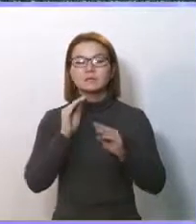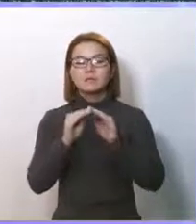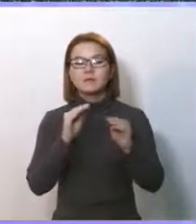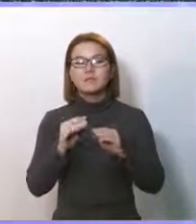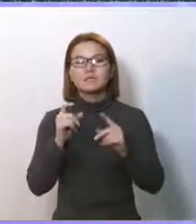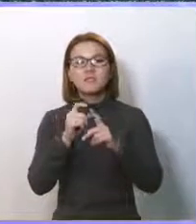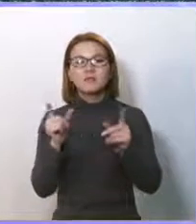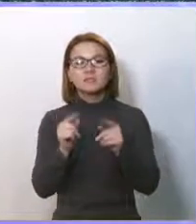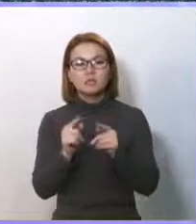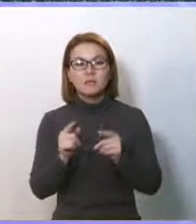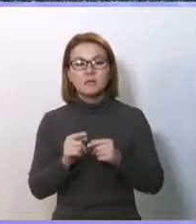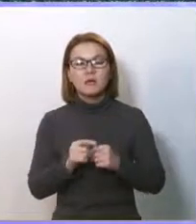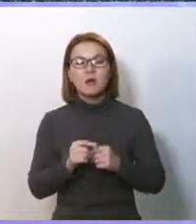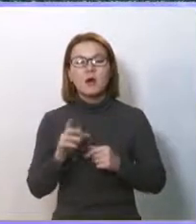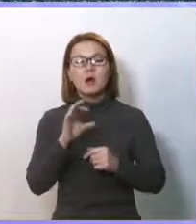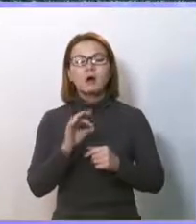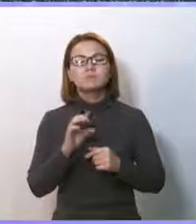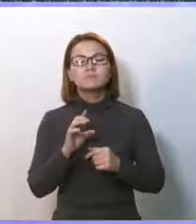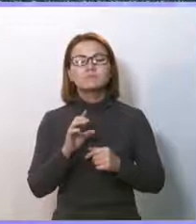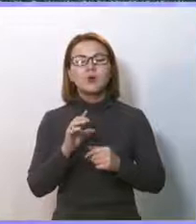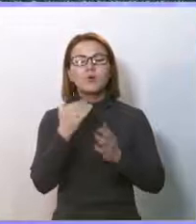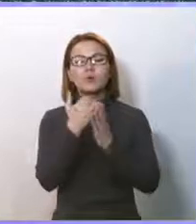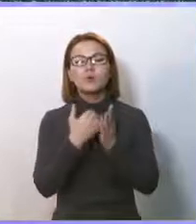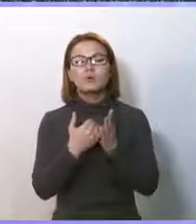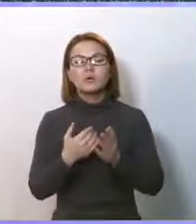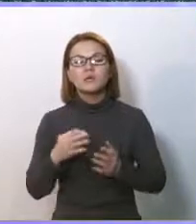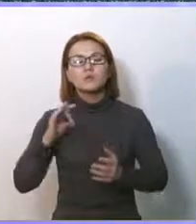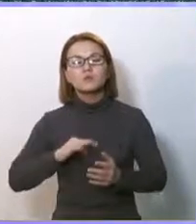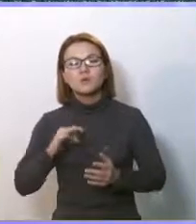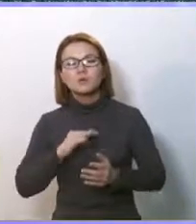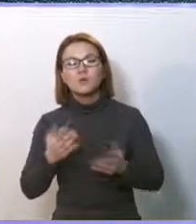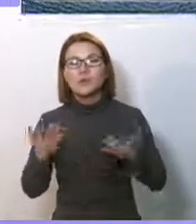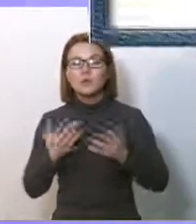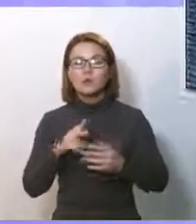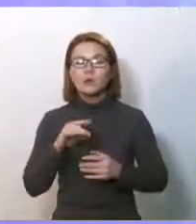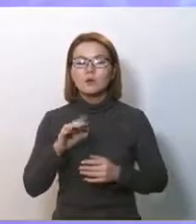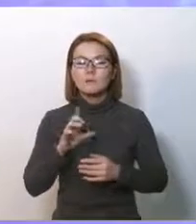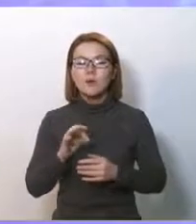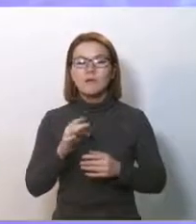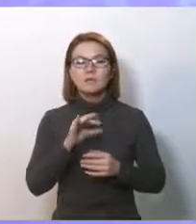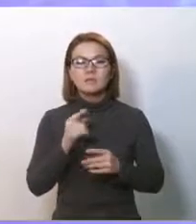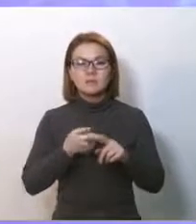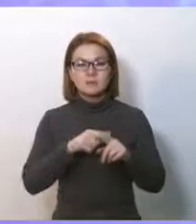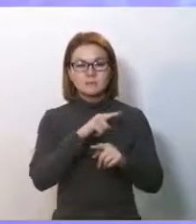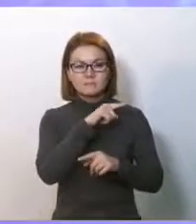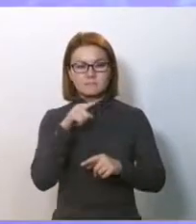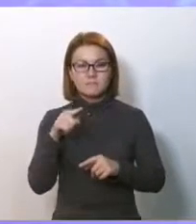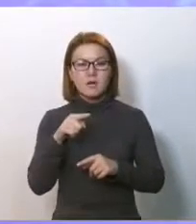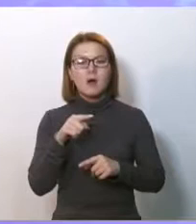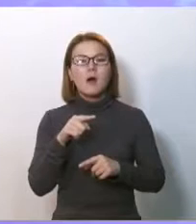составьте словосочетание об уроке, используя какое-либо из данных